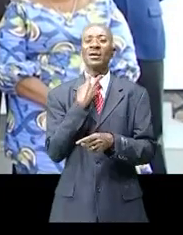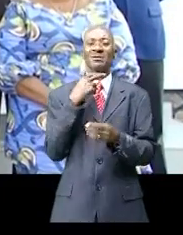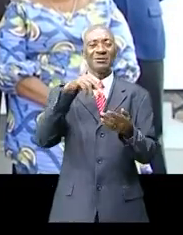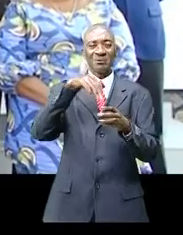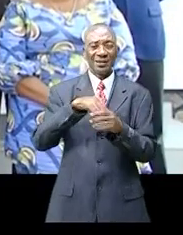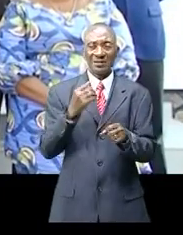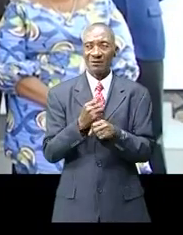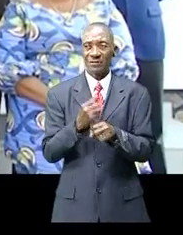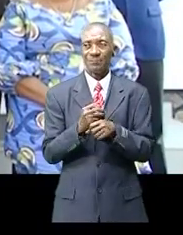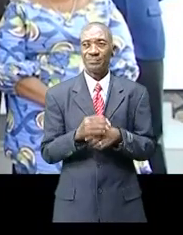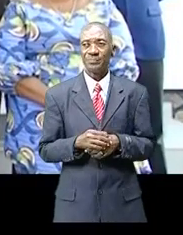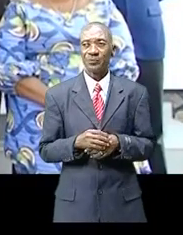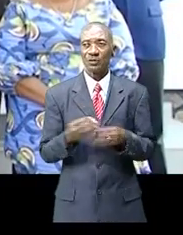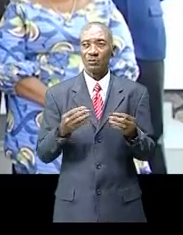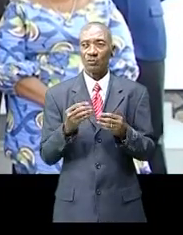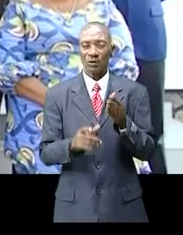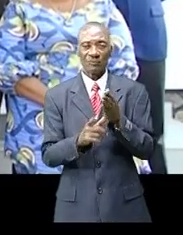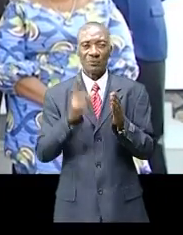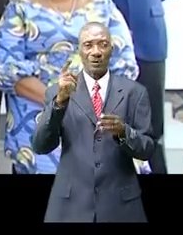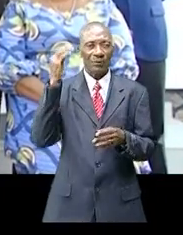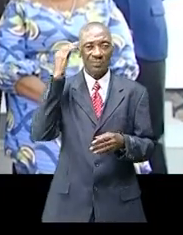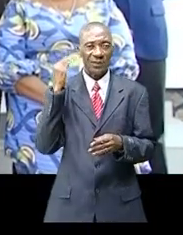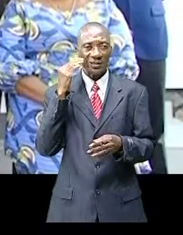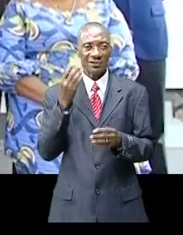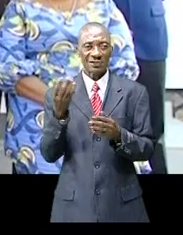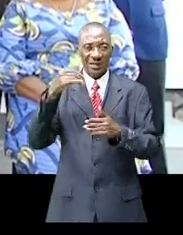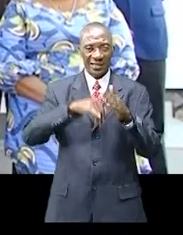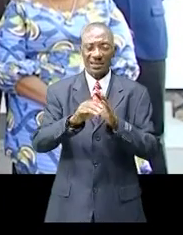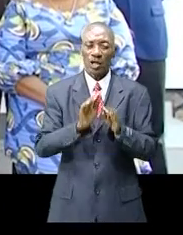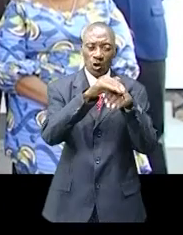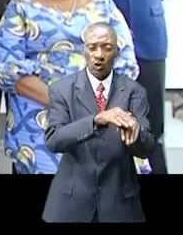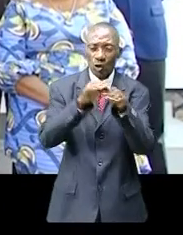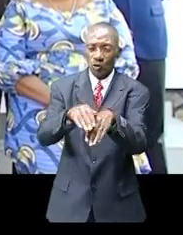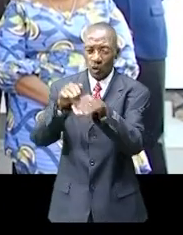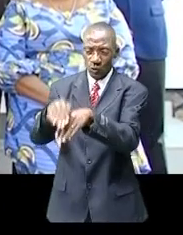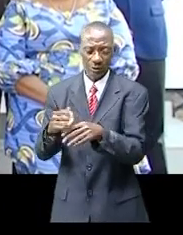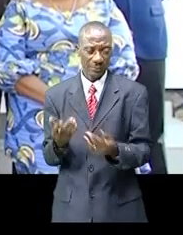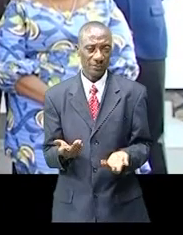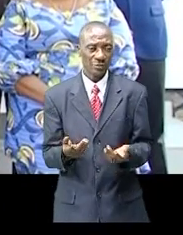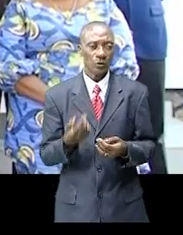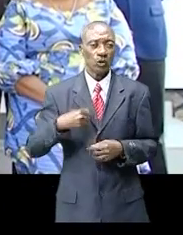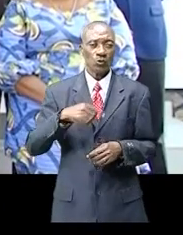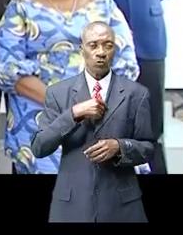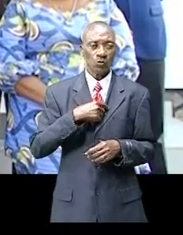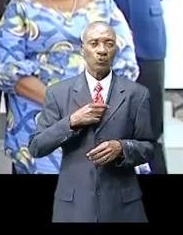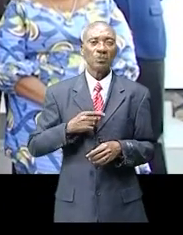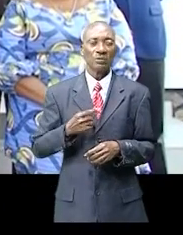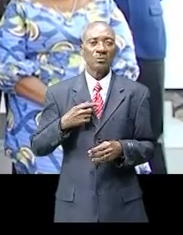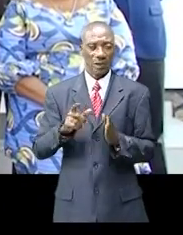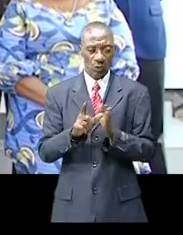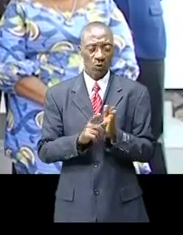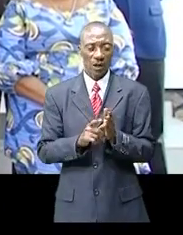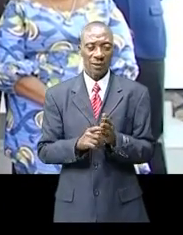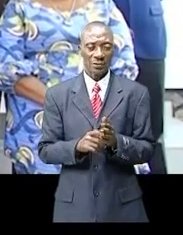de l'ingérence du vice-premier ministre de l'Intérieur par rapport aux assemblées provinciales. Nous avons nos prérogatives constitutionnelles de